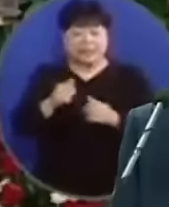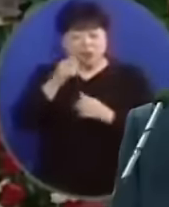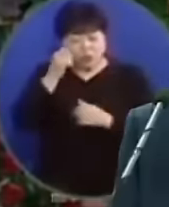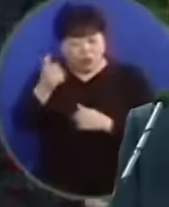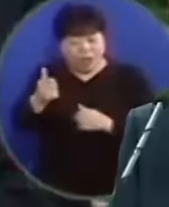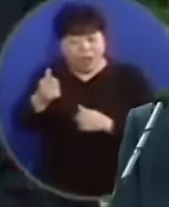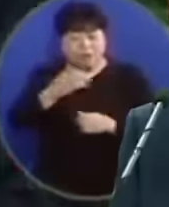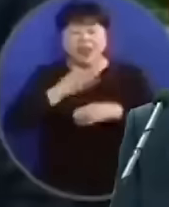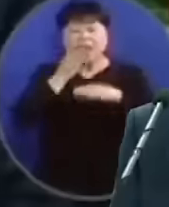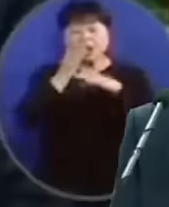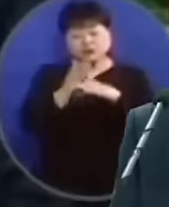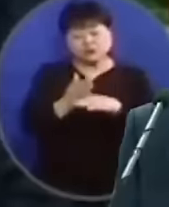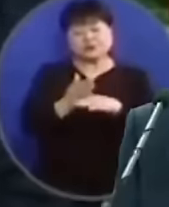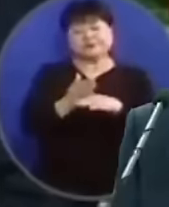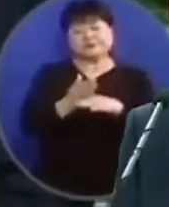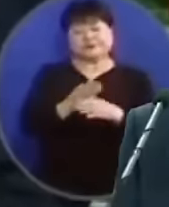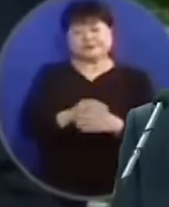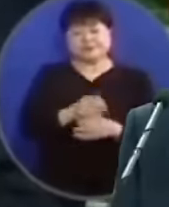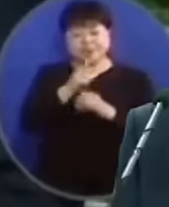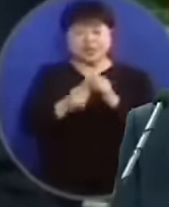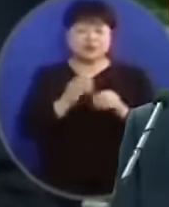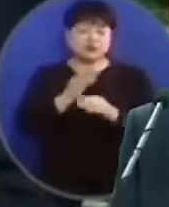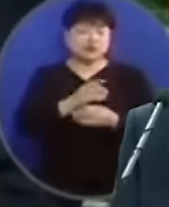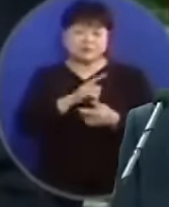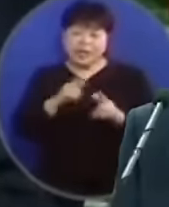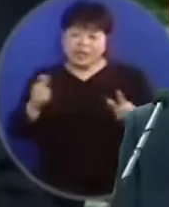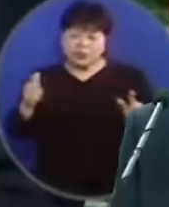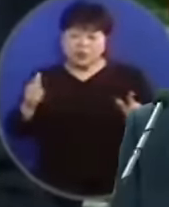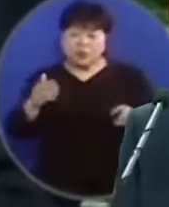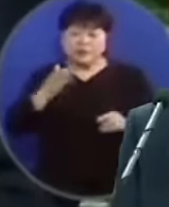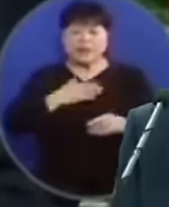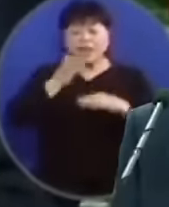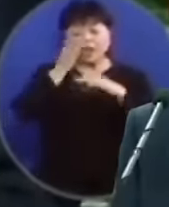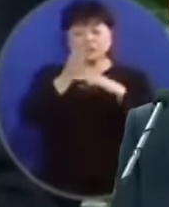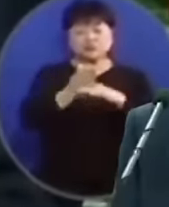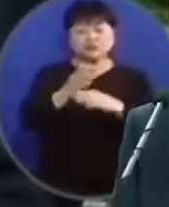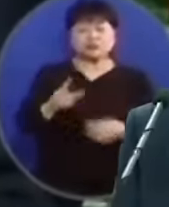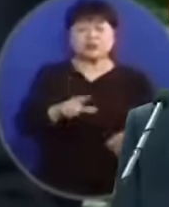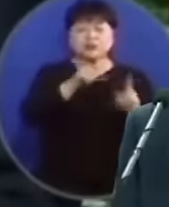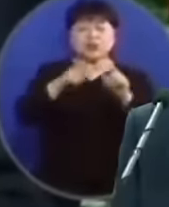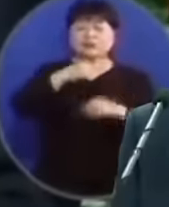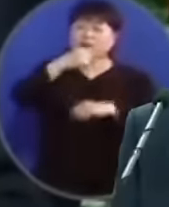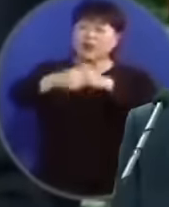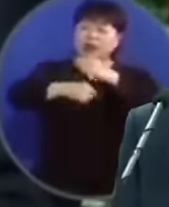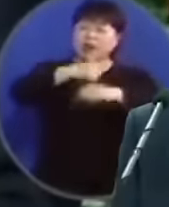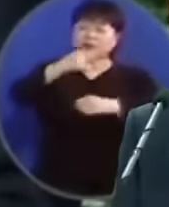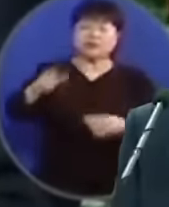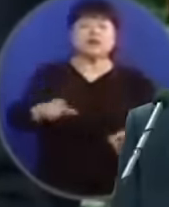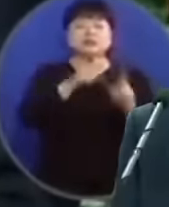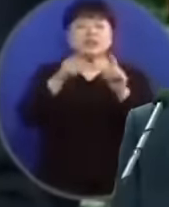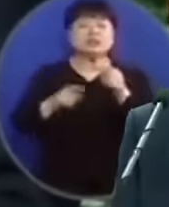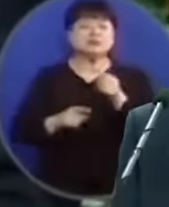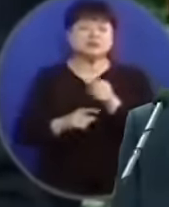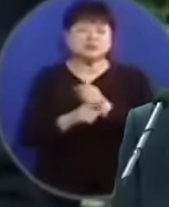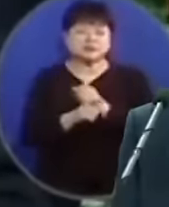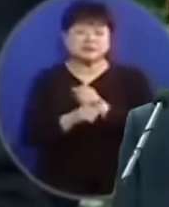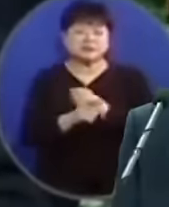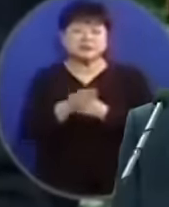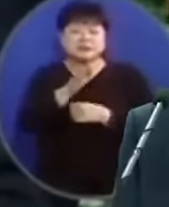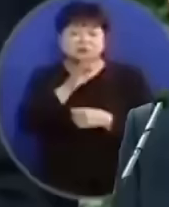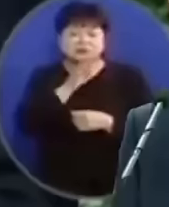내 중심으로 사는 것을 말하는 것입니다. 하나님 중심으로 섬기며 살지 않고 내 중심으로 내 멋대로 내 마음대로 사는 것은